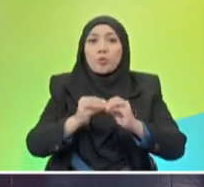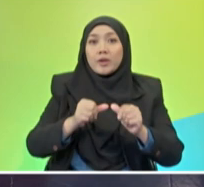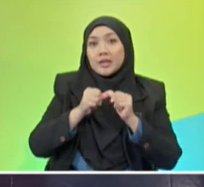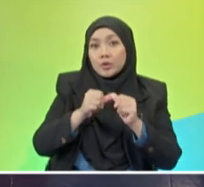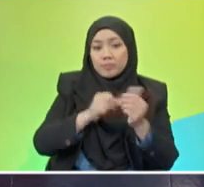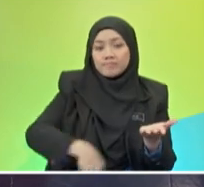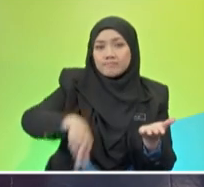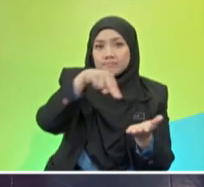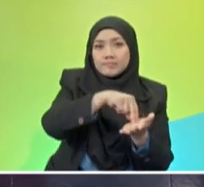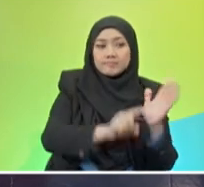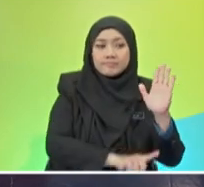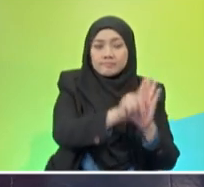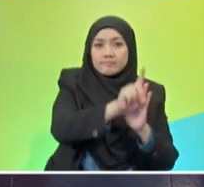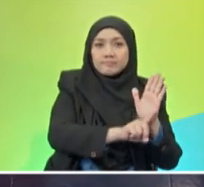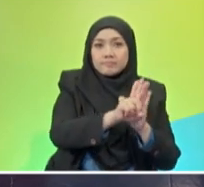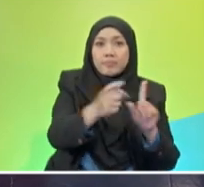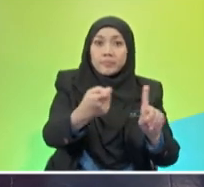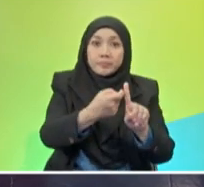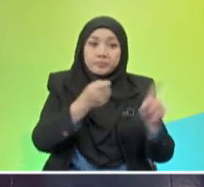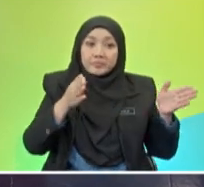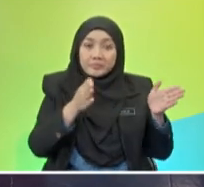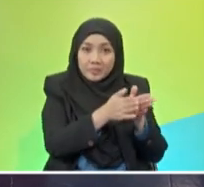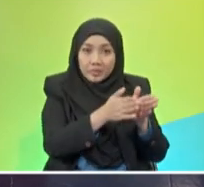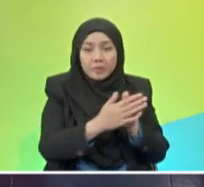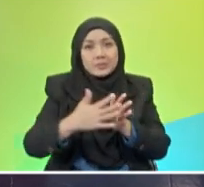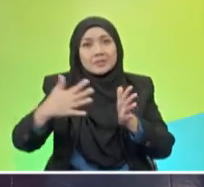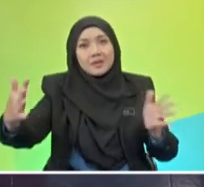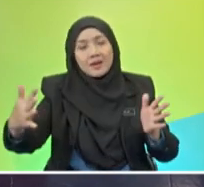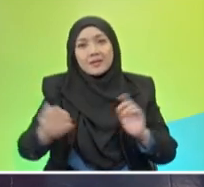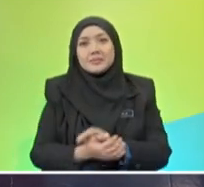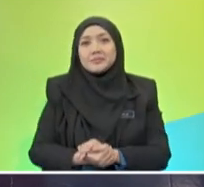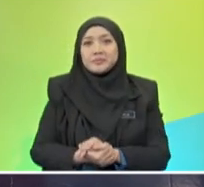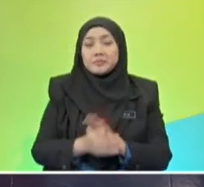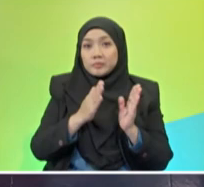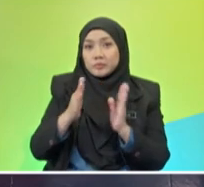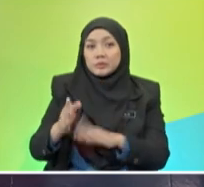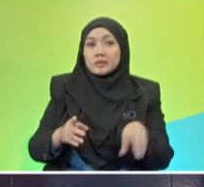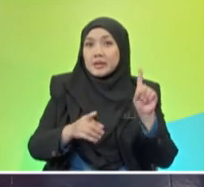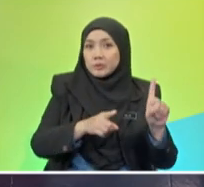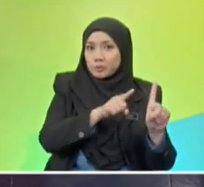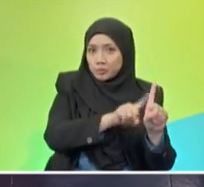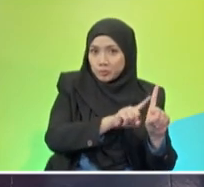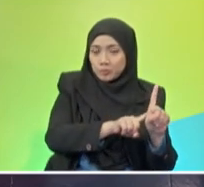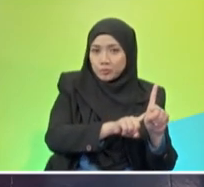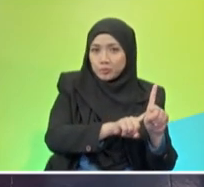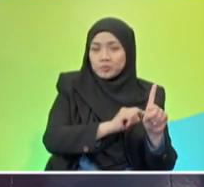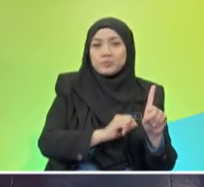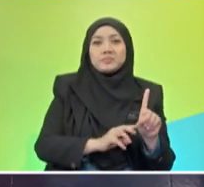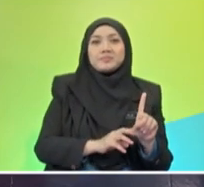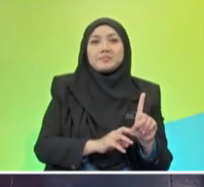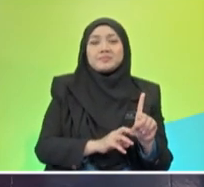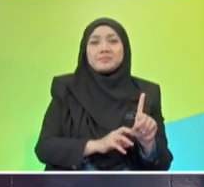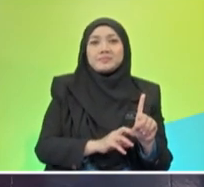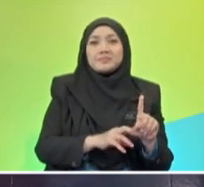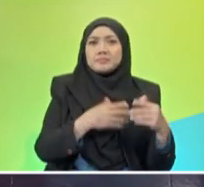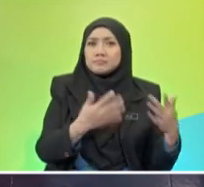Mana dulu? Satu. Okey. Satu. Baik, satu betul.